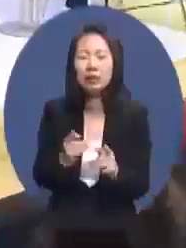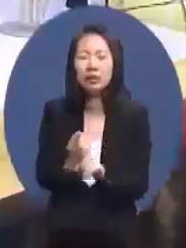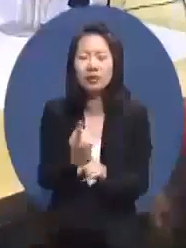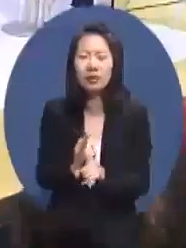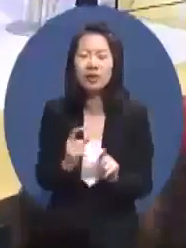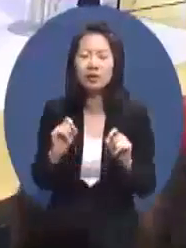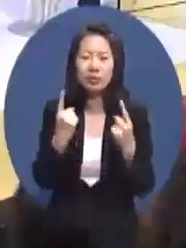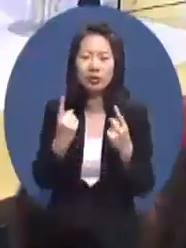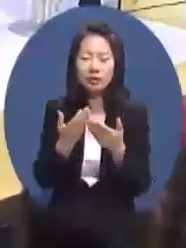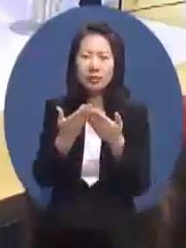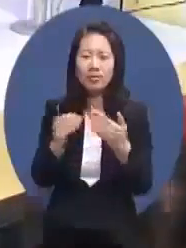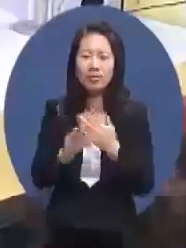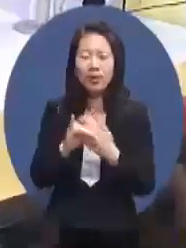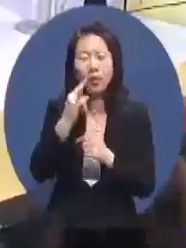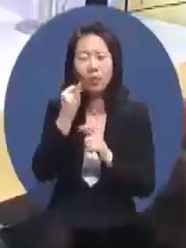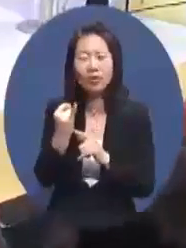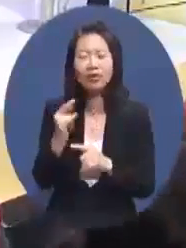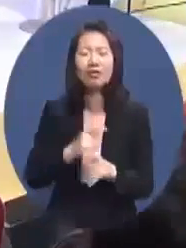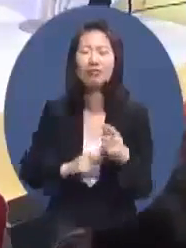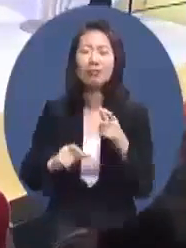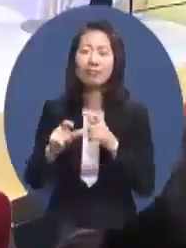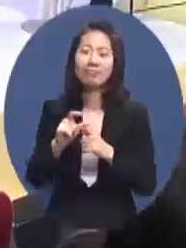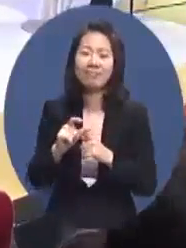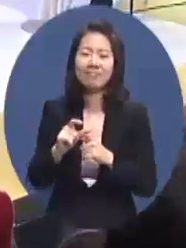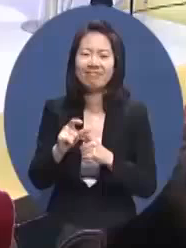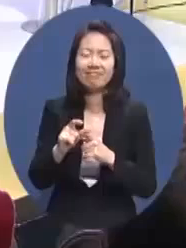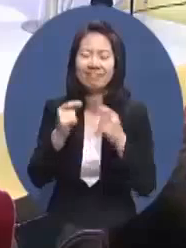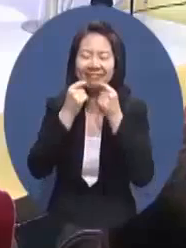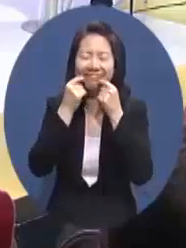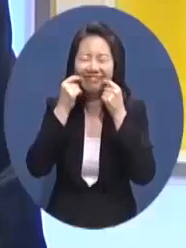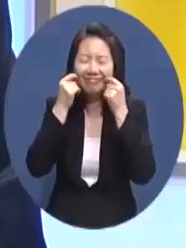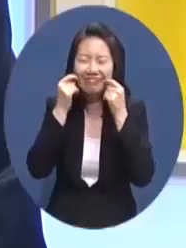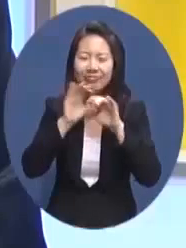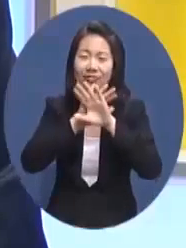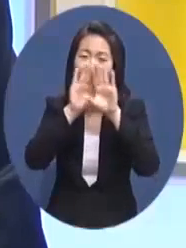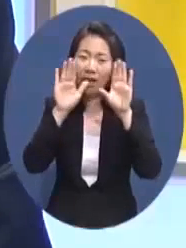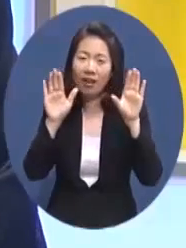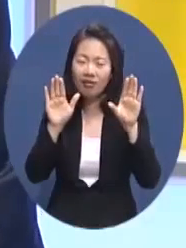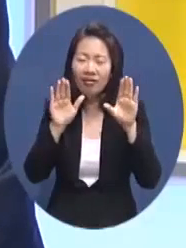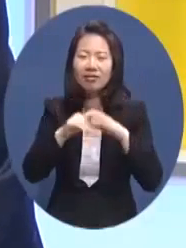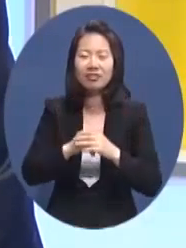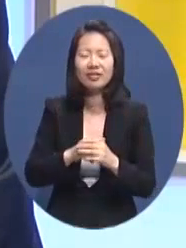같이 받으시면 어머님께서 훨씬 더 좋은